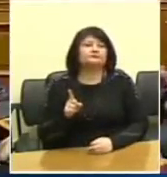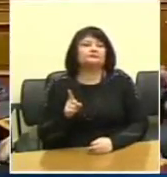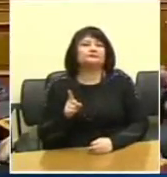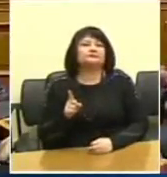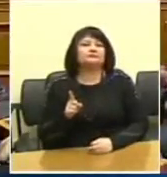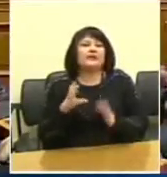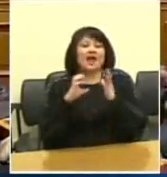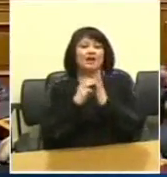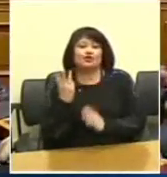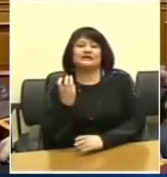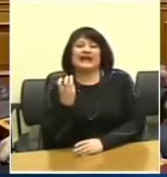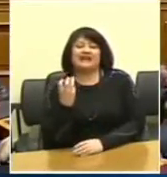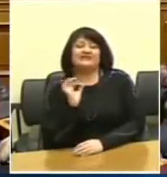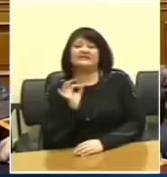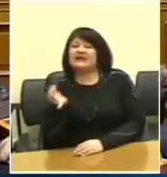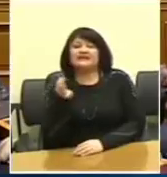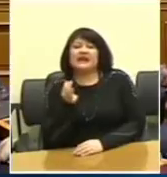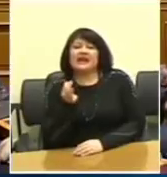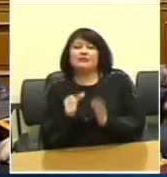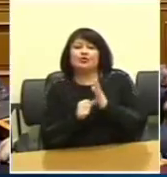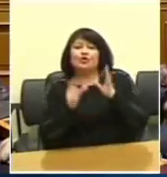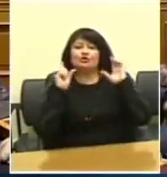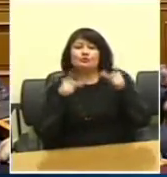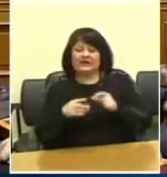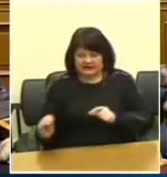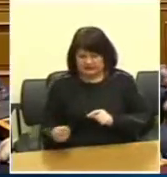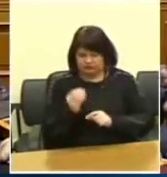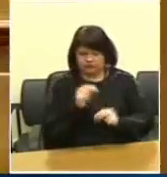Το άρθρο 30 βεβαίως τι λέει, ότι ο Πρόεδρος της Δημοκρατίας εκλέγεται από τη Βουλή